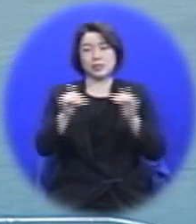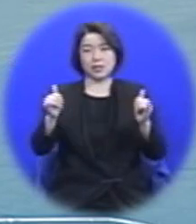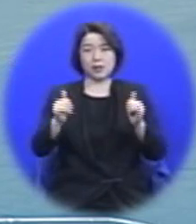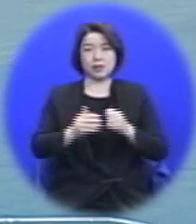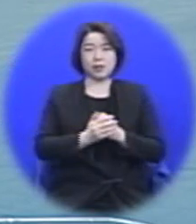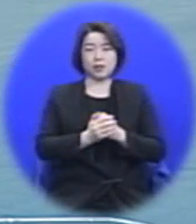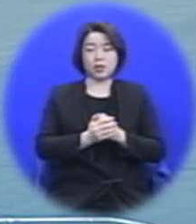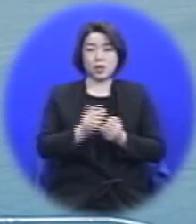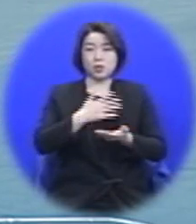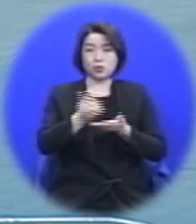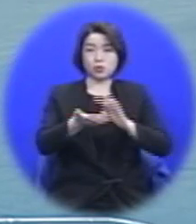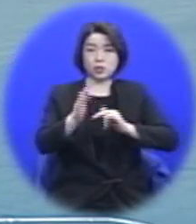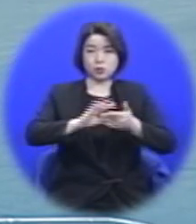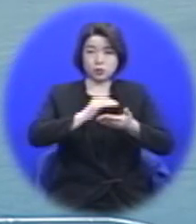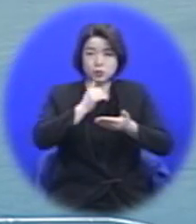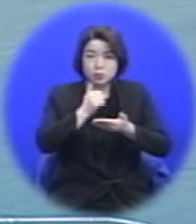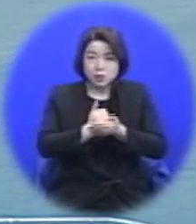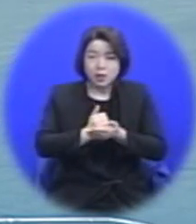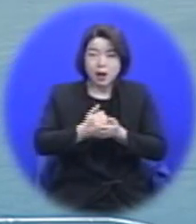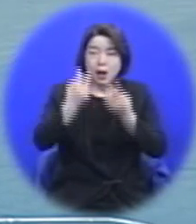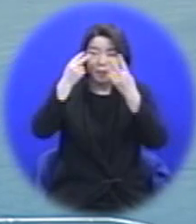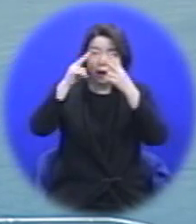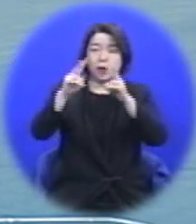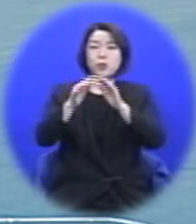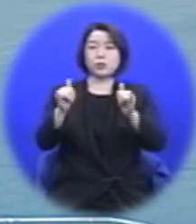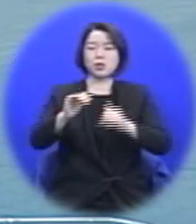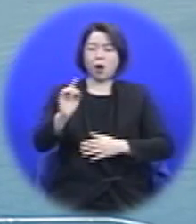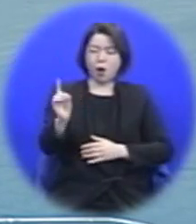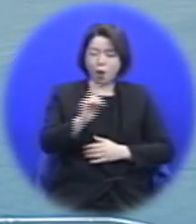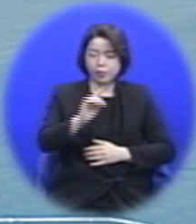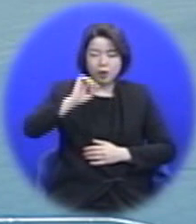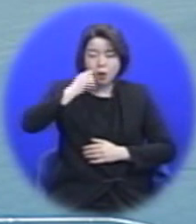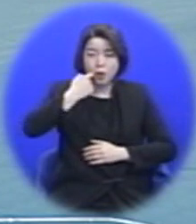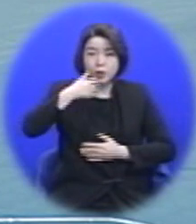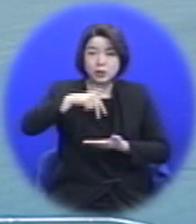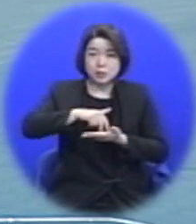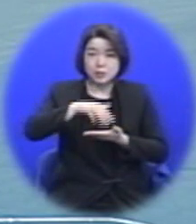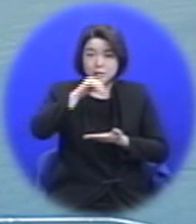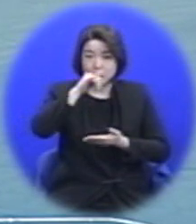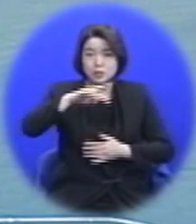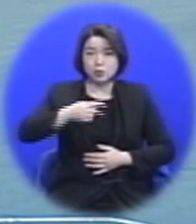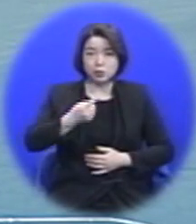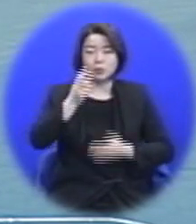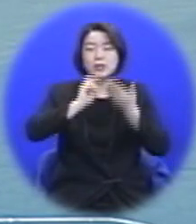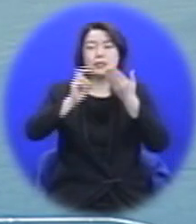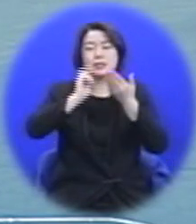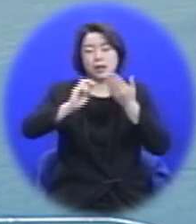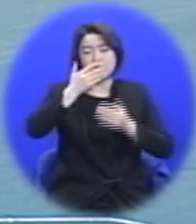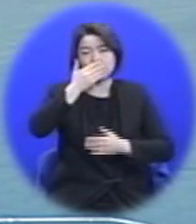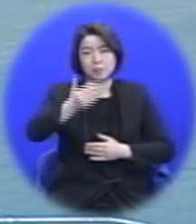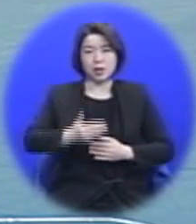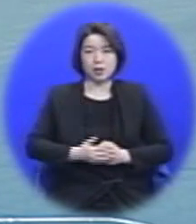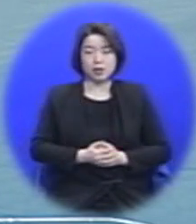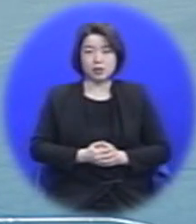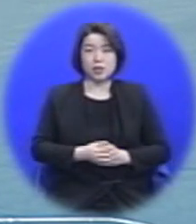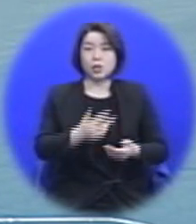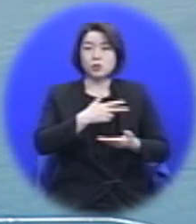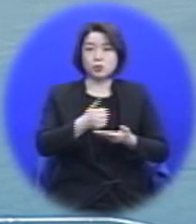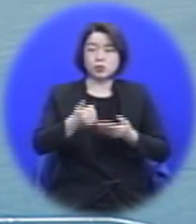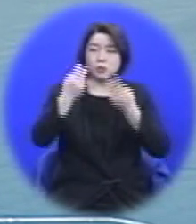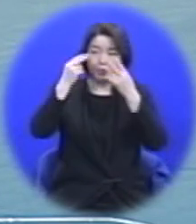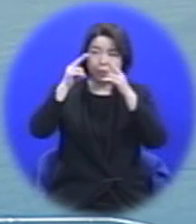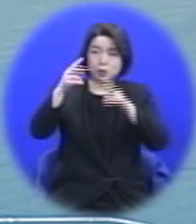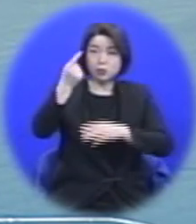주 예수님을 바라보는 자는 그는 어떤 어려운 형편에 있어도 찬양합니다. 주님을 바라보는 눈이